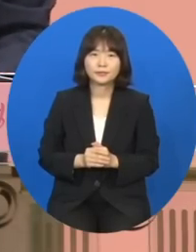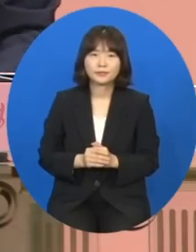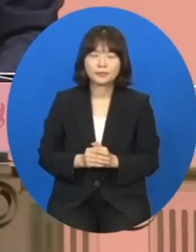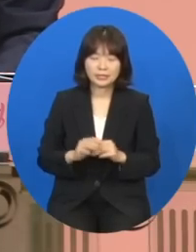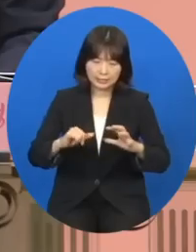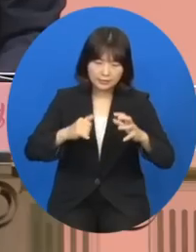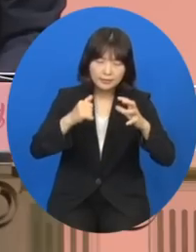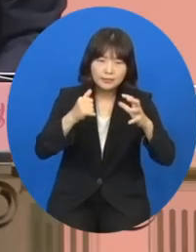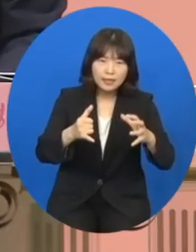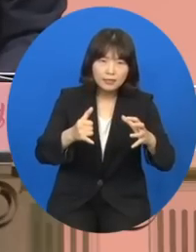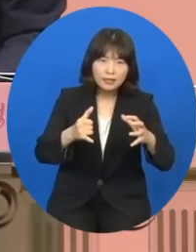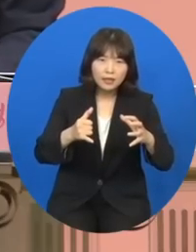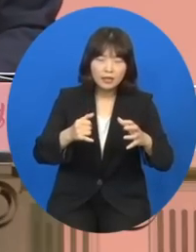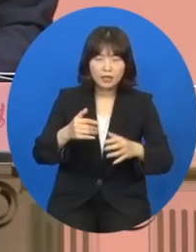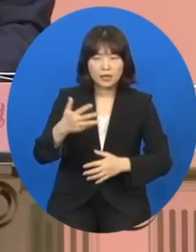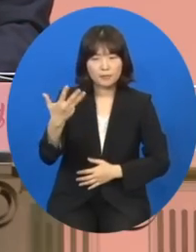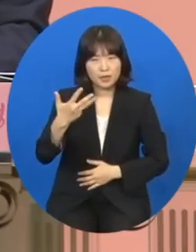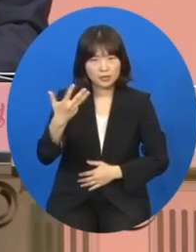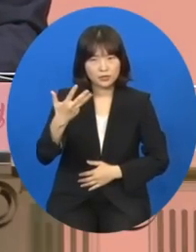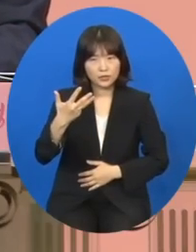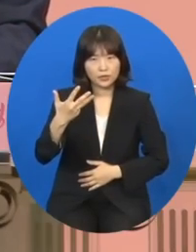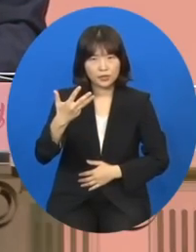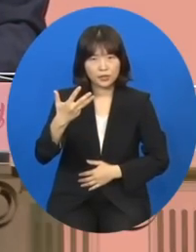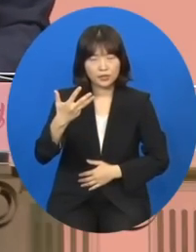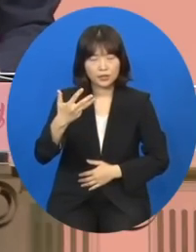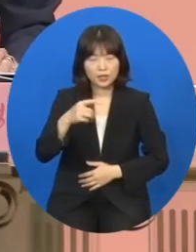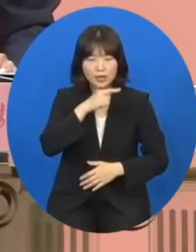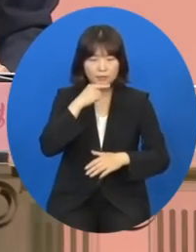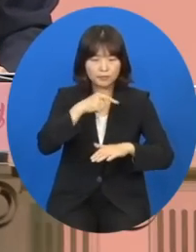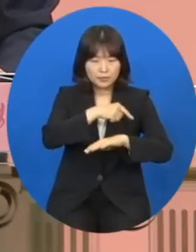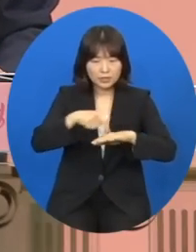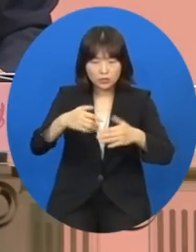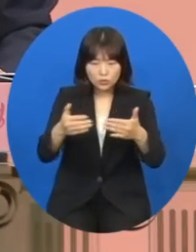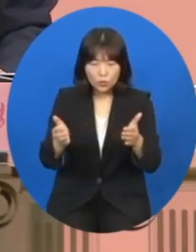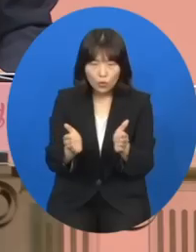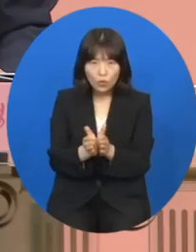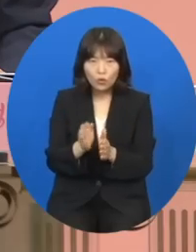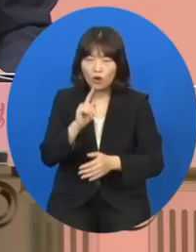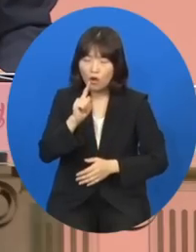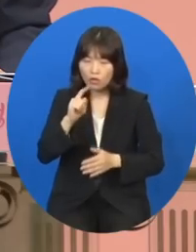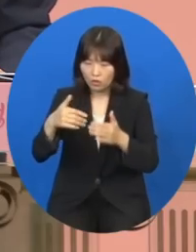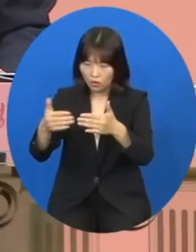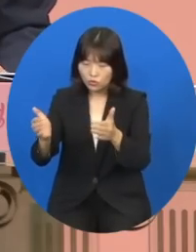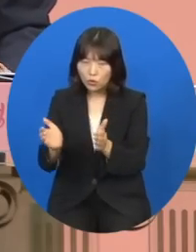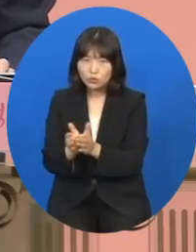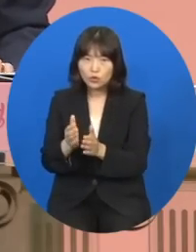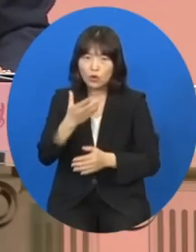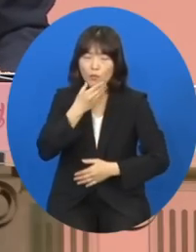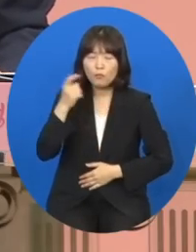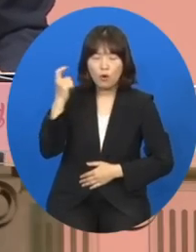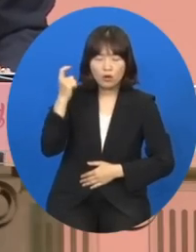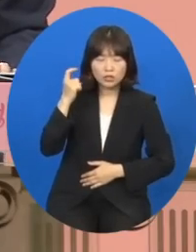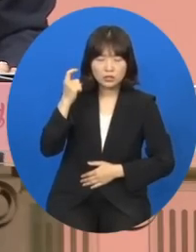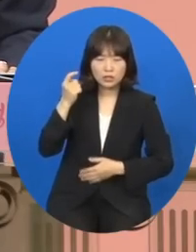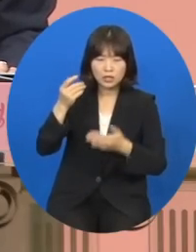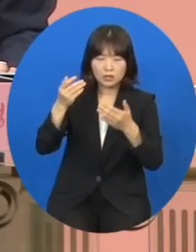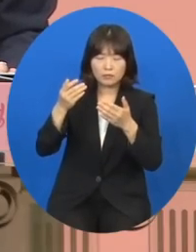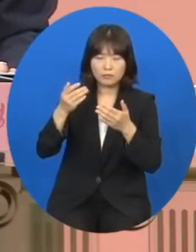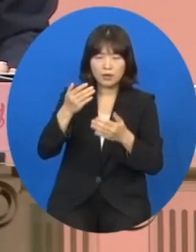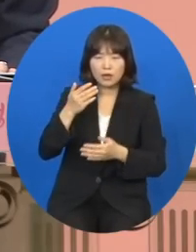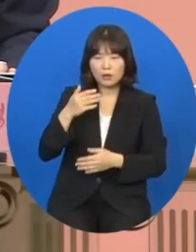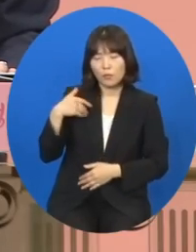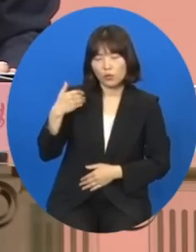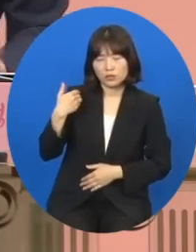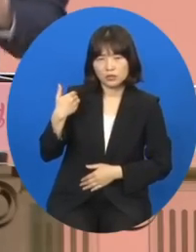세상에는 약 8,000개 에 민족적 언어적 종족들이 복음의 영양 처녀 아래 있지 않는 그런